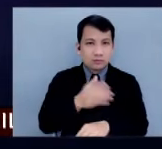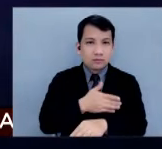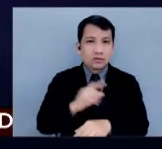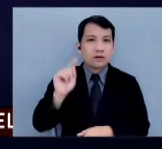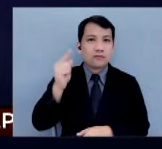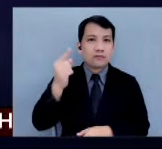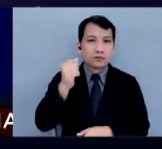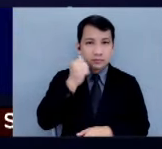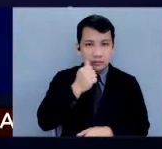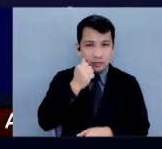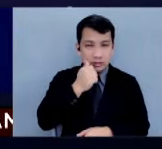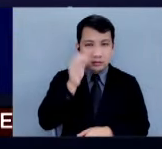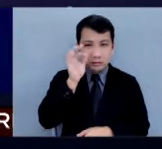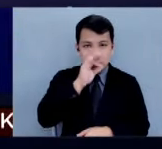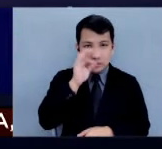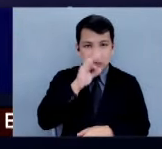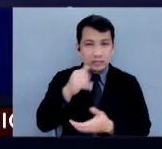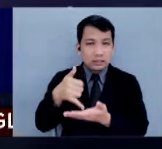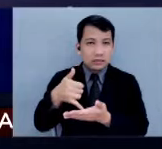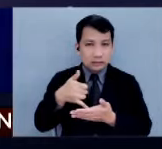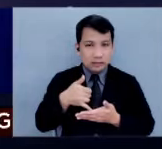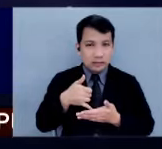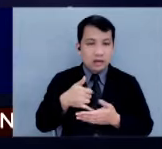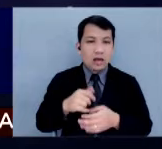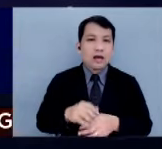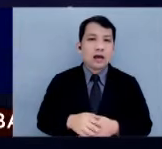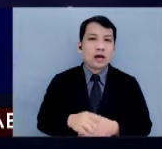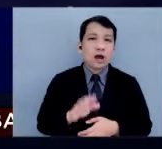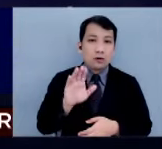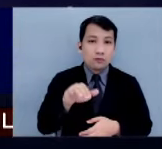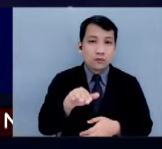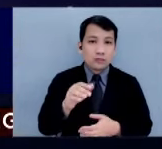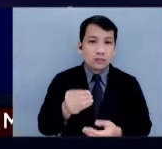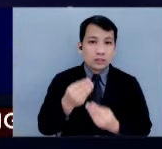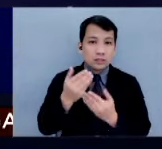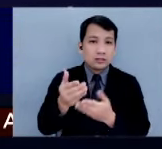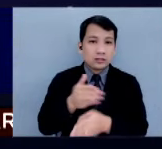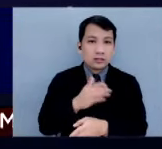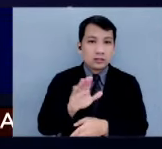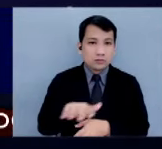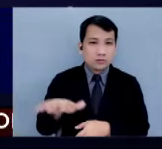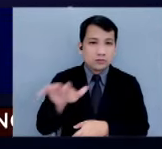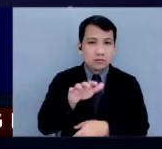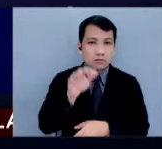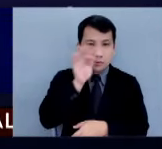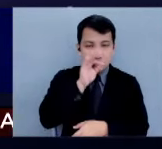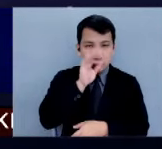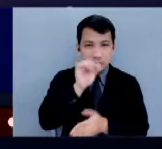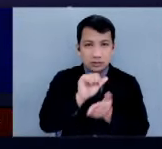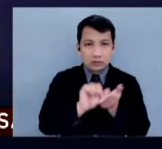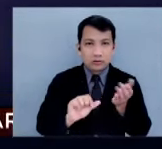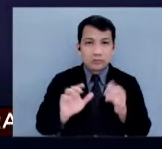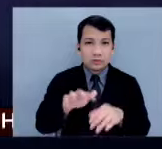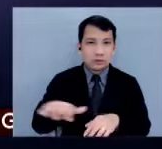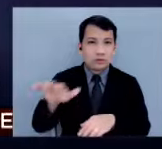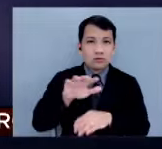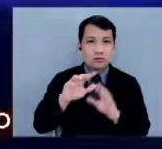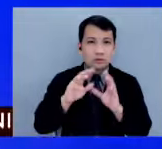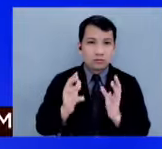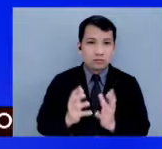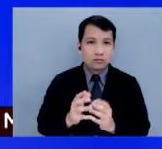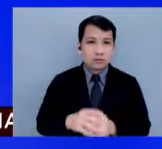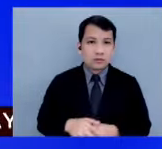Pinay na nakatanggap na naturang parangal, kaya inalay ito ng singer sa lahat ng Pinoy artist sa buong mundo. The hope that